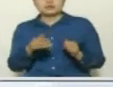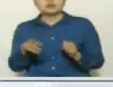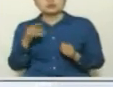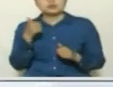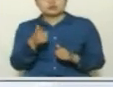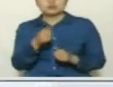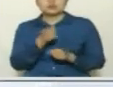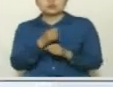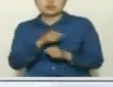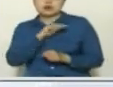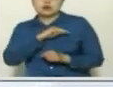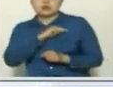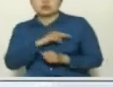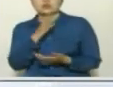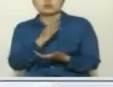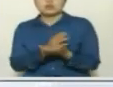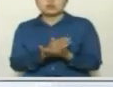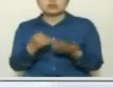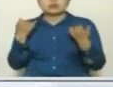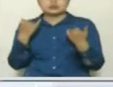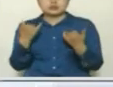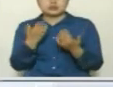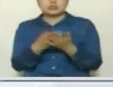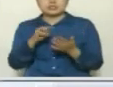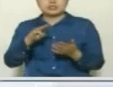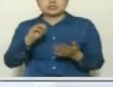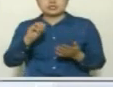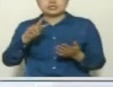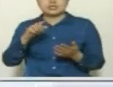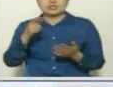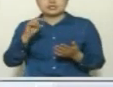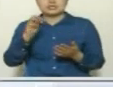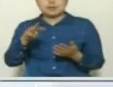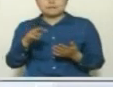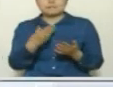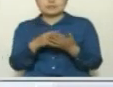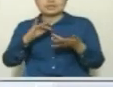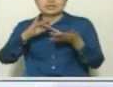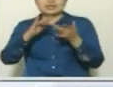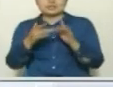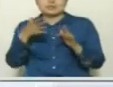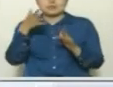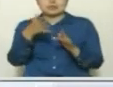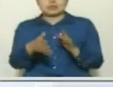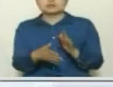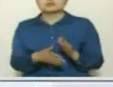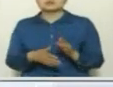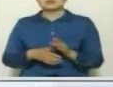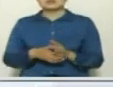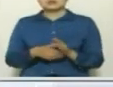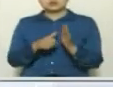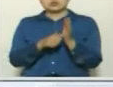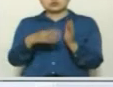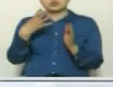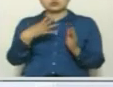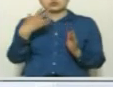своевременно, разъясняют ситуацию. На сегодняшний день в телеграм-канал Акима области поступило 5643 вопроса.